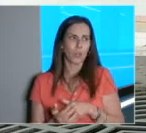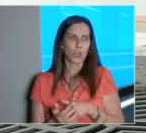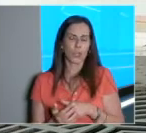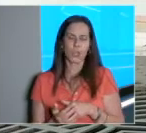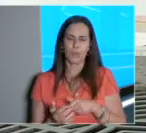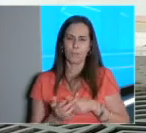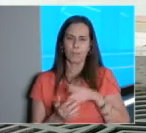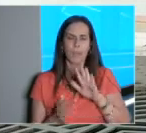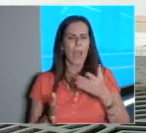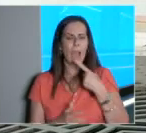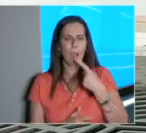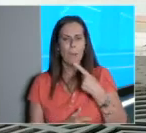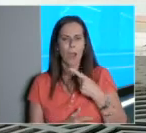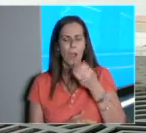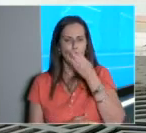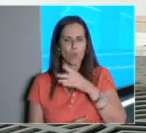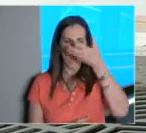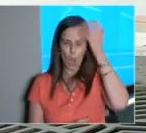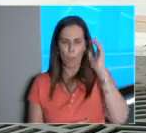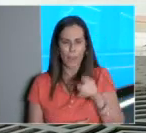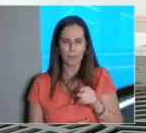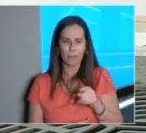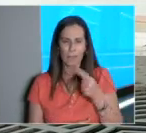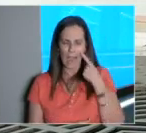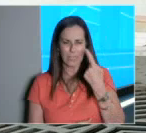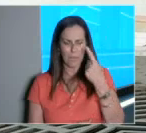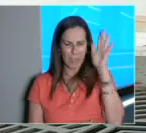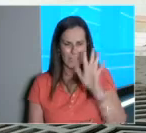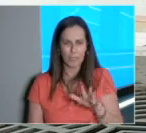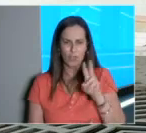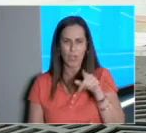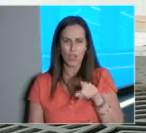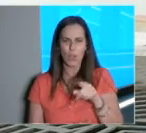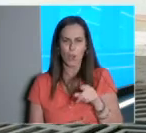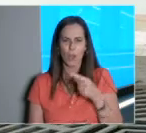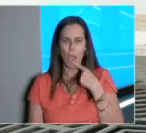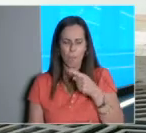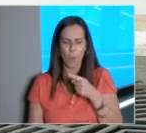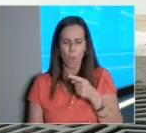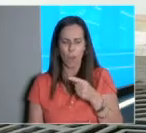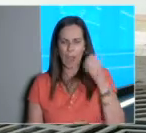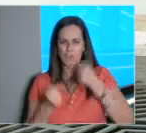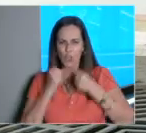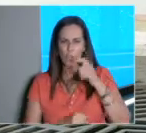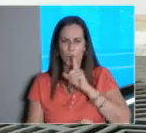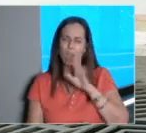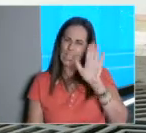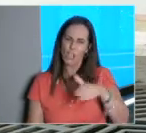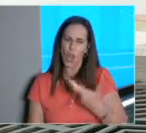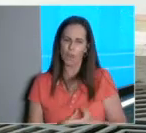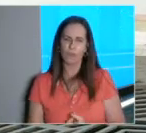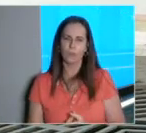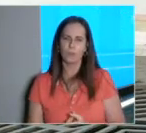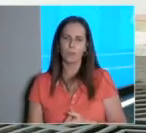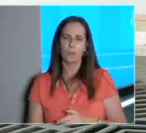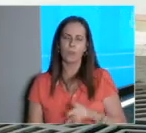בין... איך אמר בוש על אולמרט, ראיתי את זה באחד הסרטים, שיש לו כאלה ביצים, שם דיברו אז על הפצצת הקונסוליה, זהו.